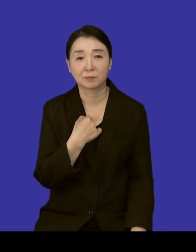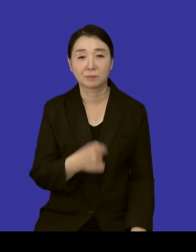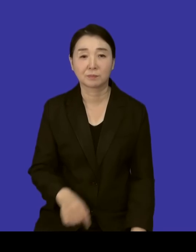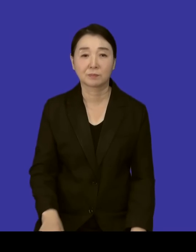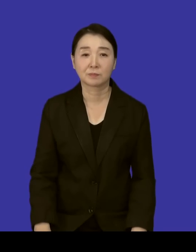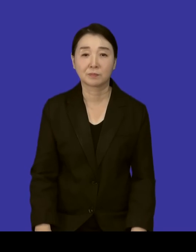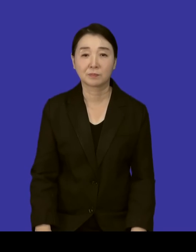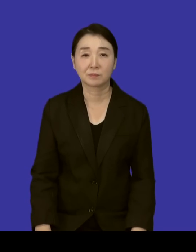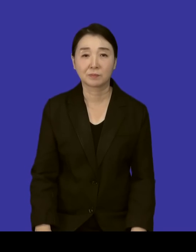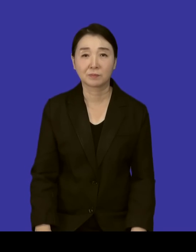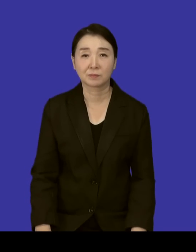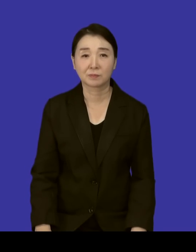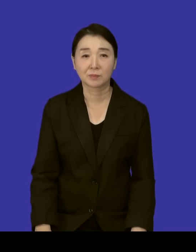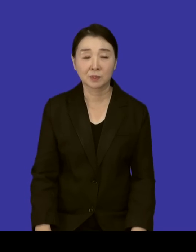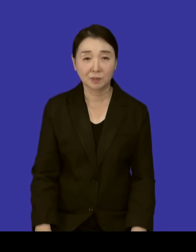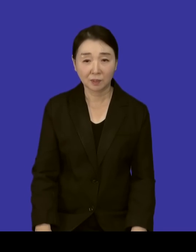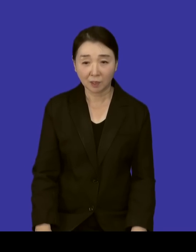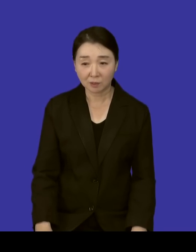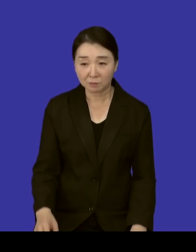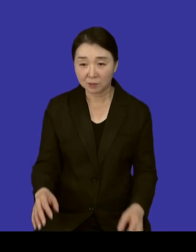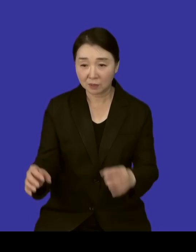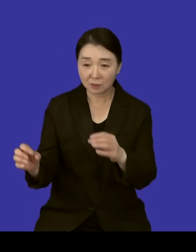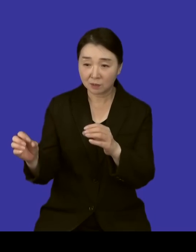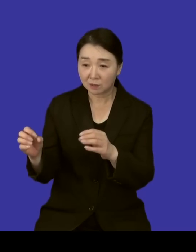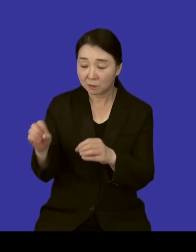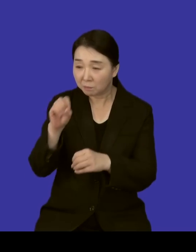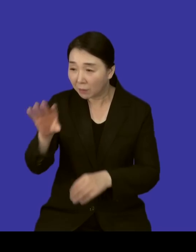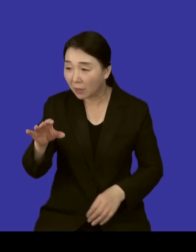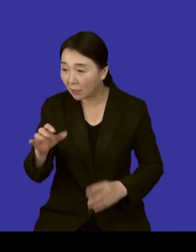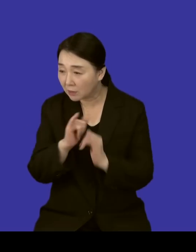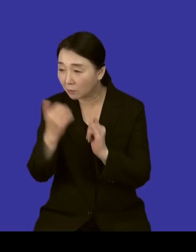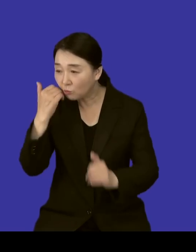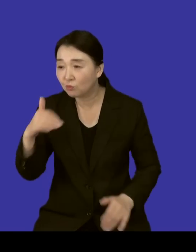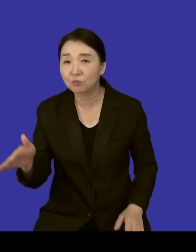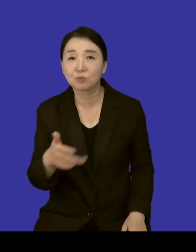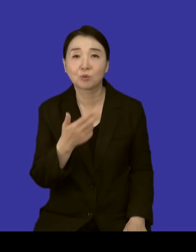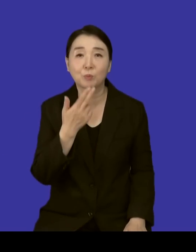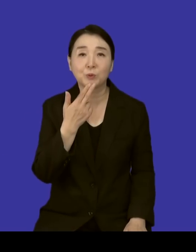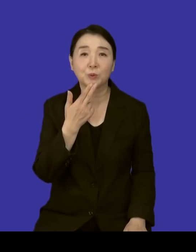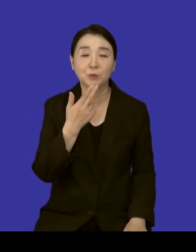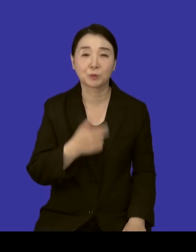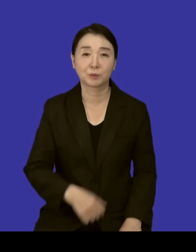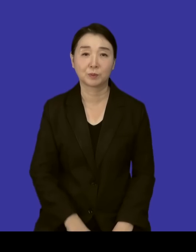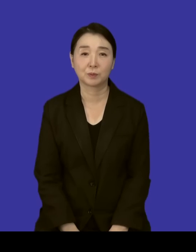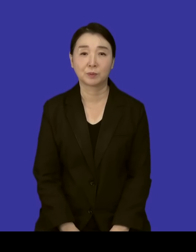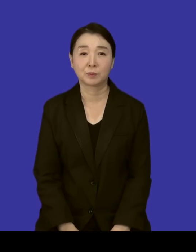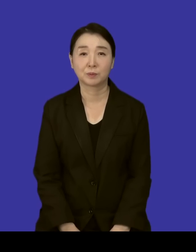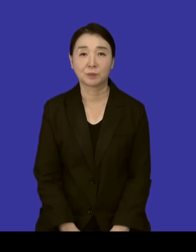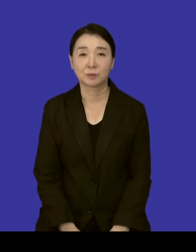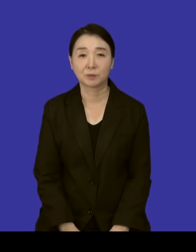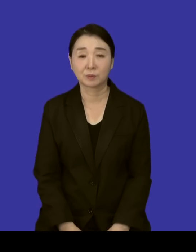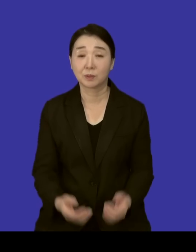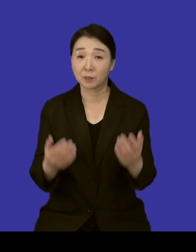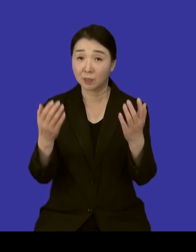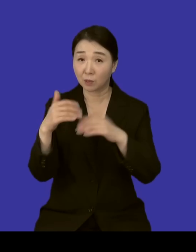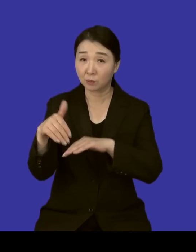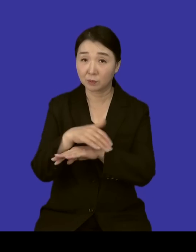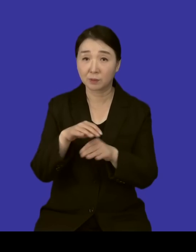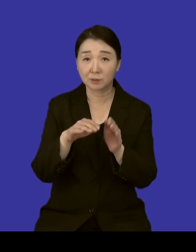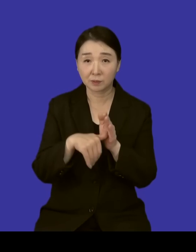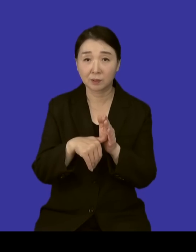이 얘기를 나눌 공동체가 없고 예. 그리고 이제 그 학교를